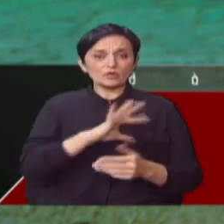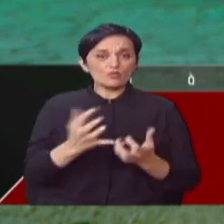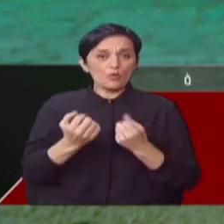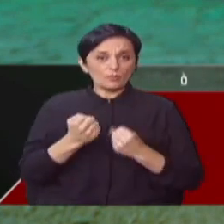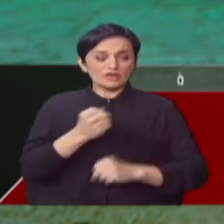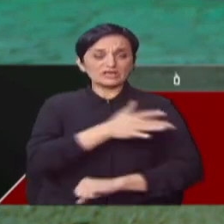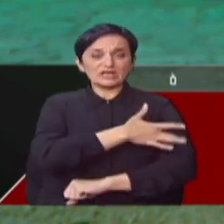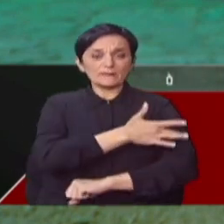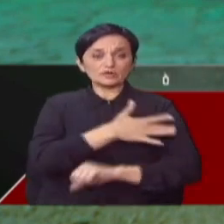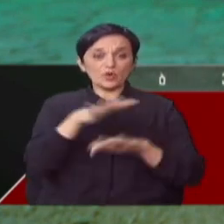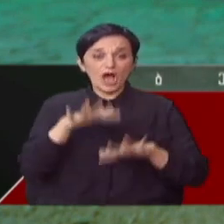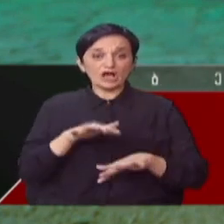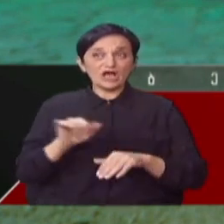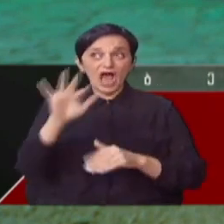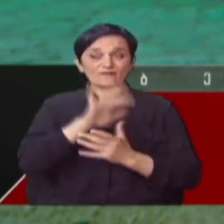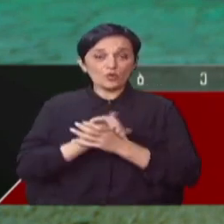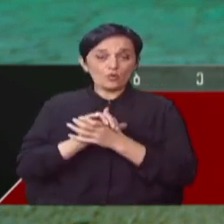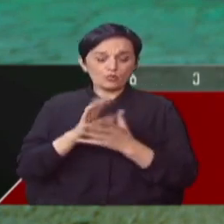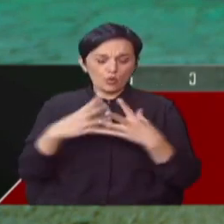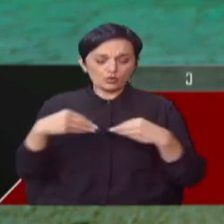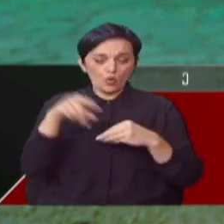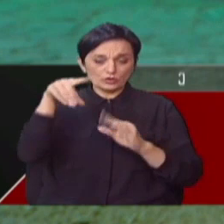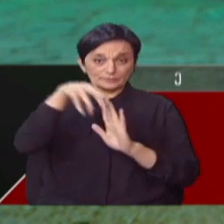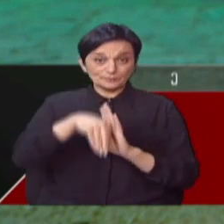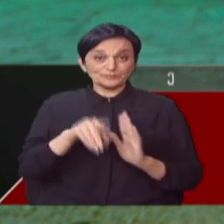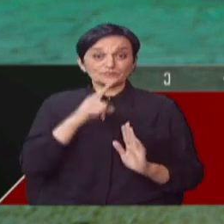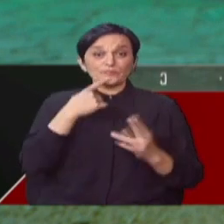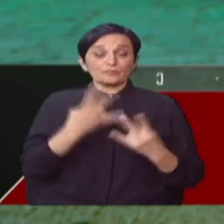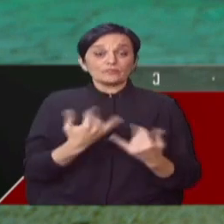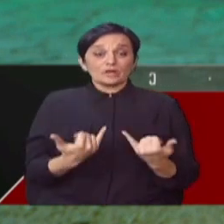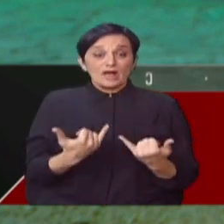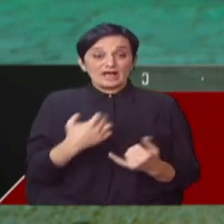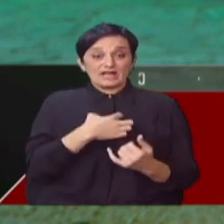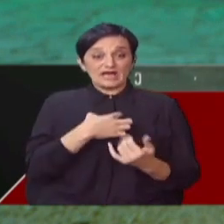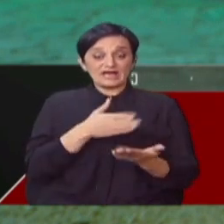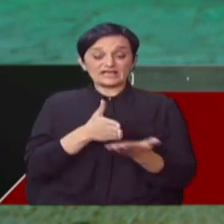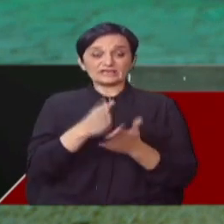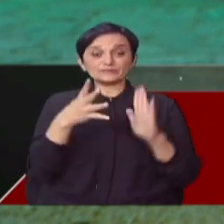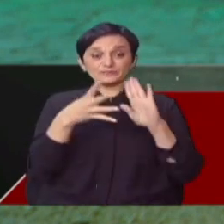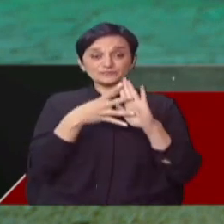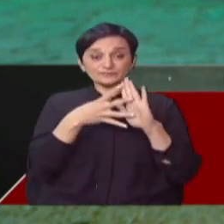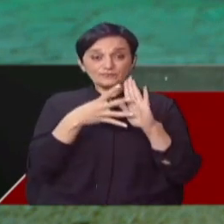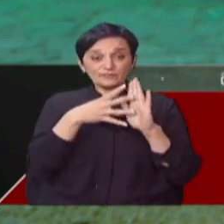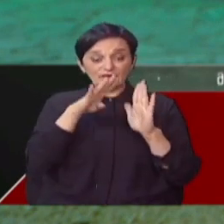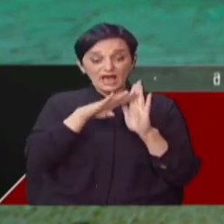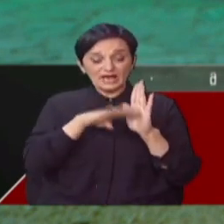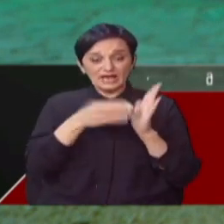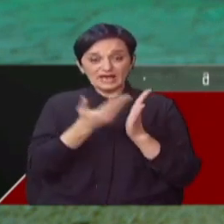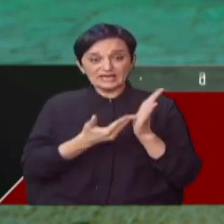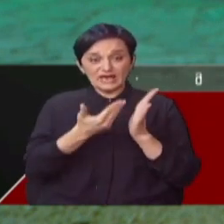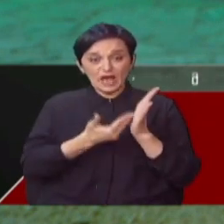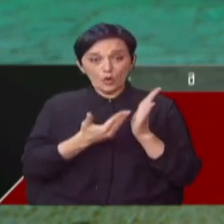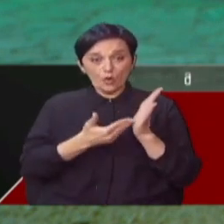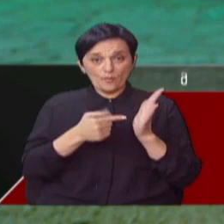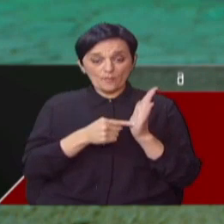მოიპოვოს დამსახურებული ადგილი ევროპულ ოჯახში. რა თქმა უნდა, ახლა ჩვენი ძირითადი ორიენტირი 9 რეკომენდაციაზე არის. საზოგადოებას